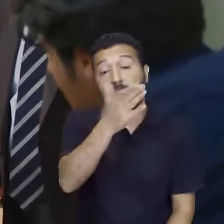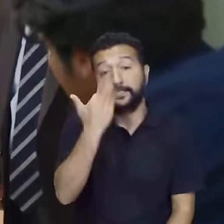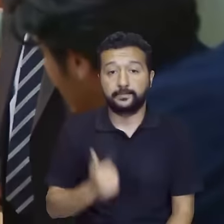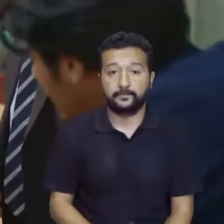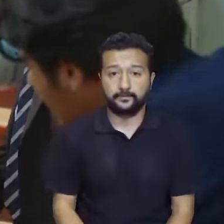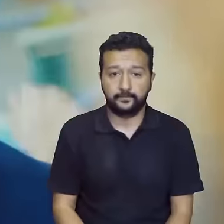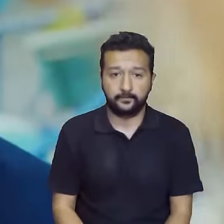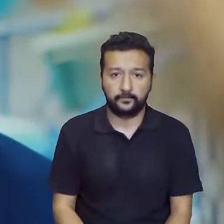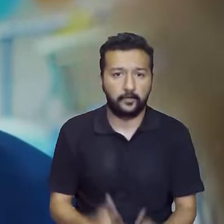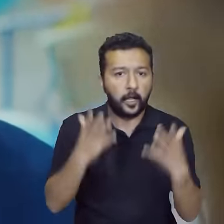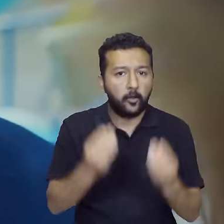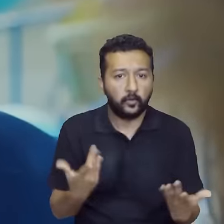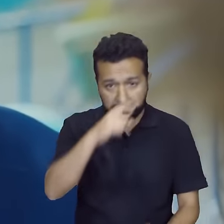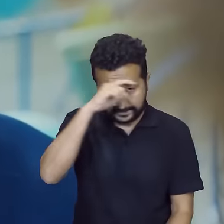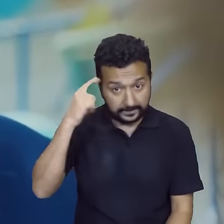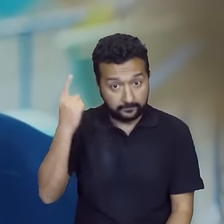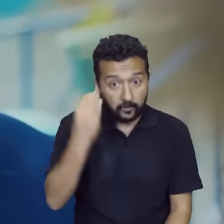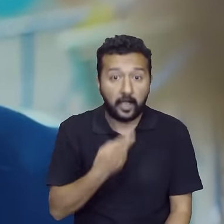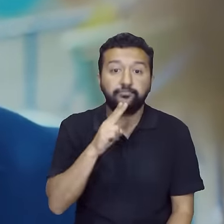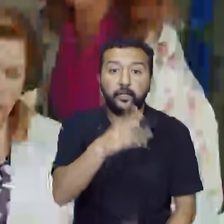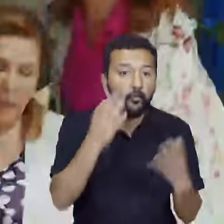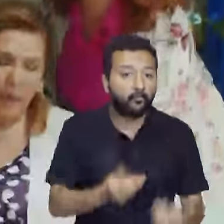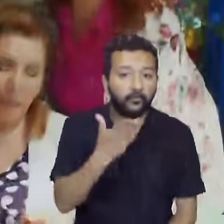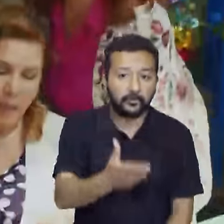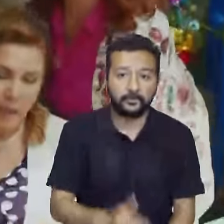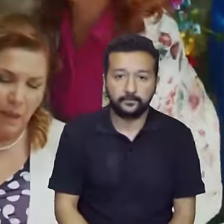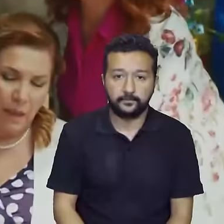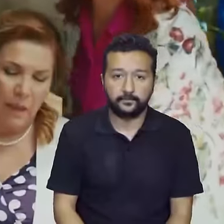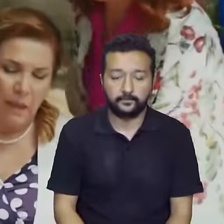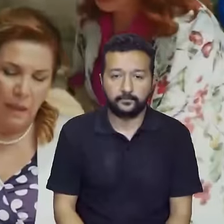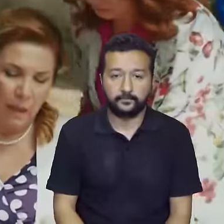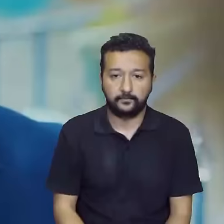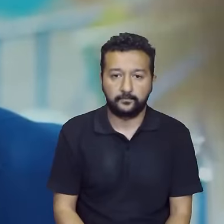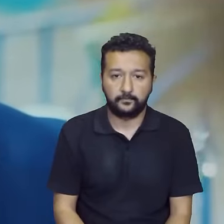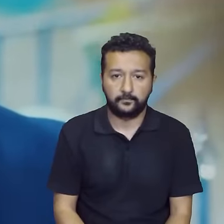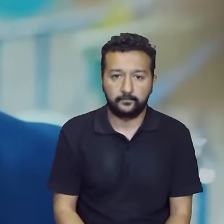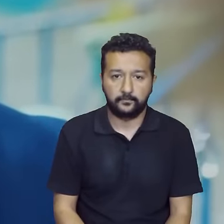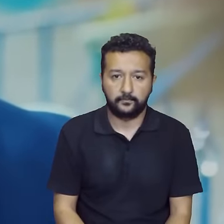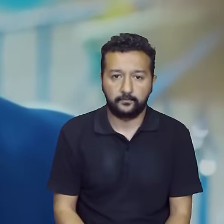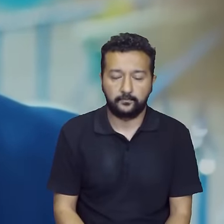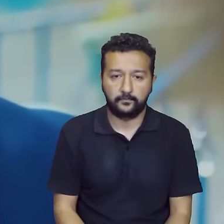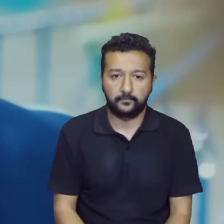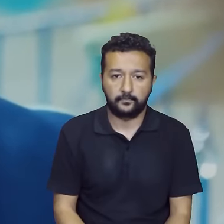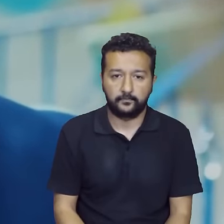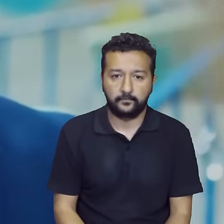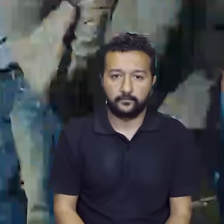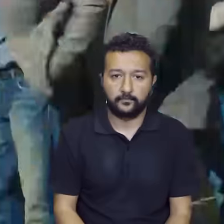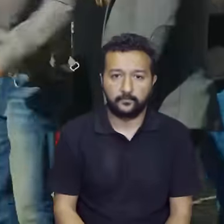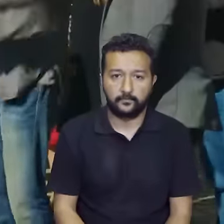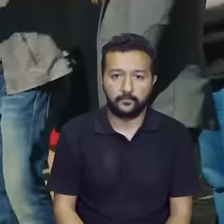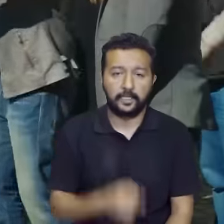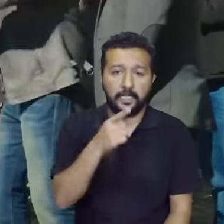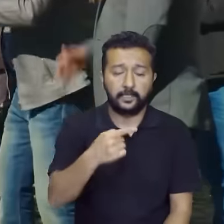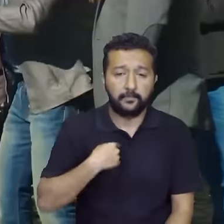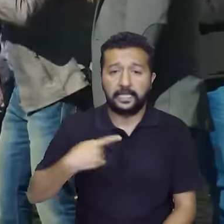olur. Ne oldu? Sıcak mı çarptı Adile ablayı? Ne oldu? Şener hiçbir şey anlamamış gibi Münir'e bakıyor.